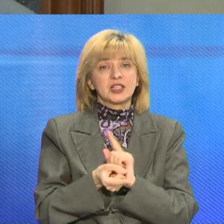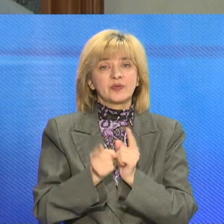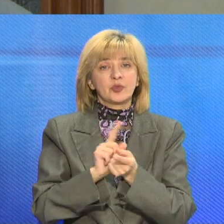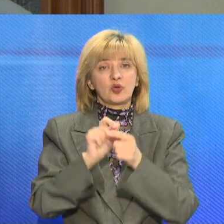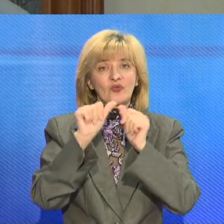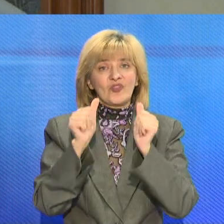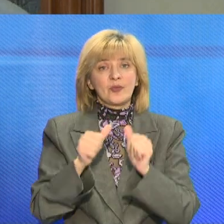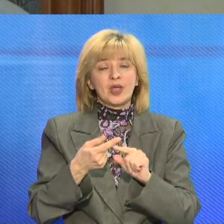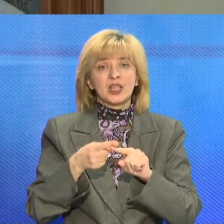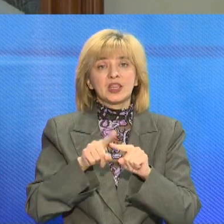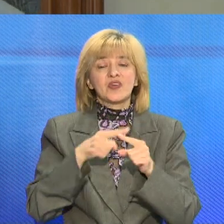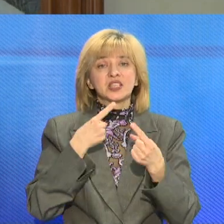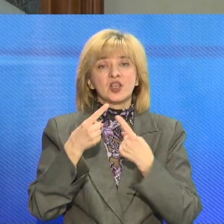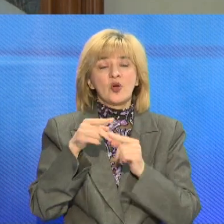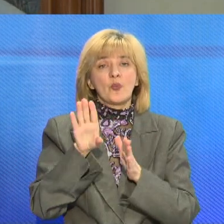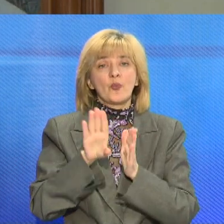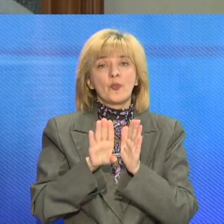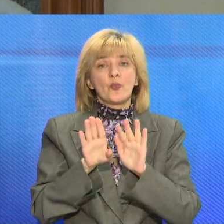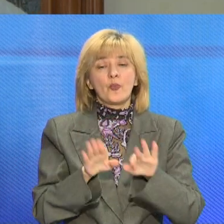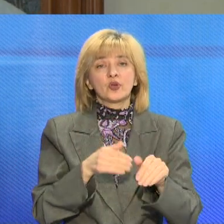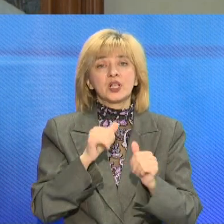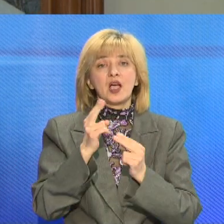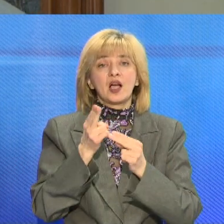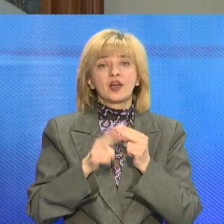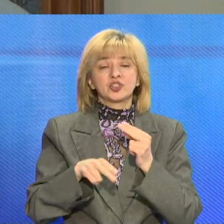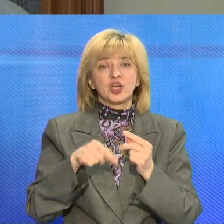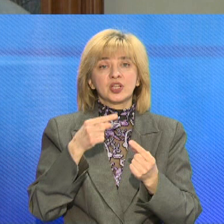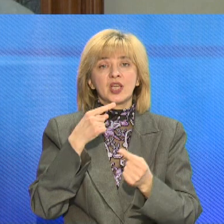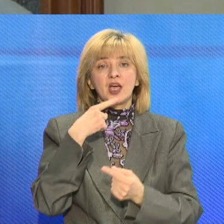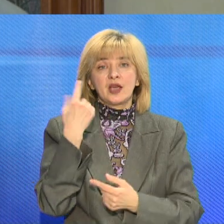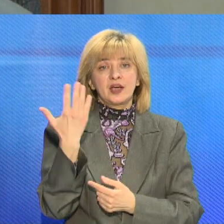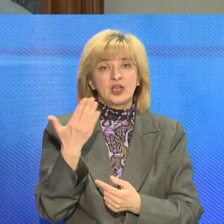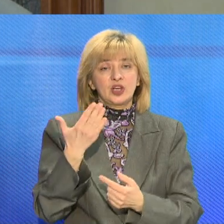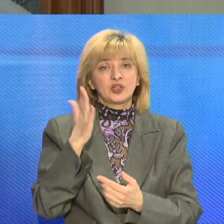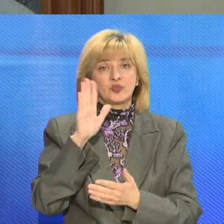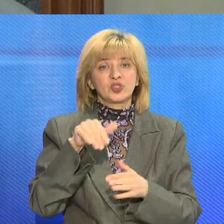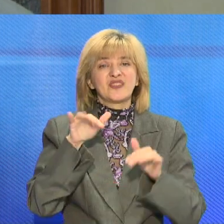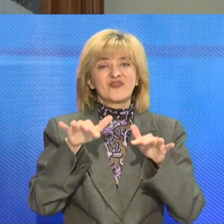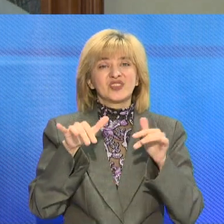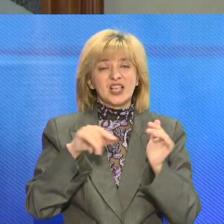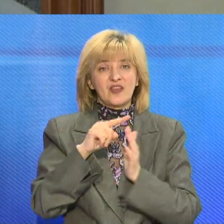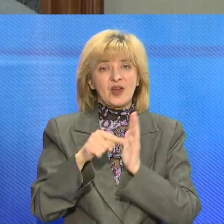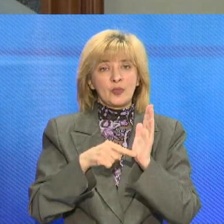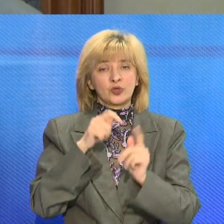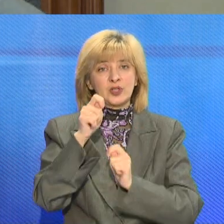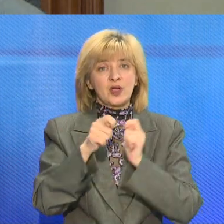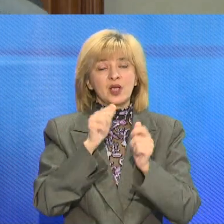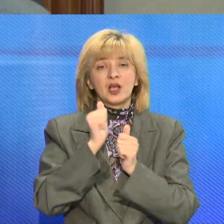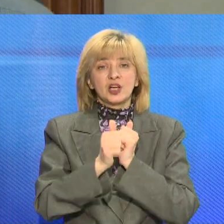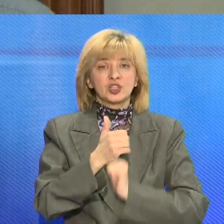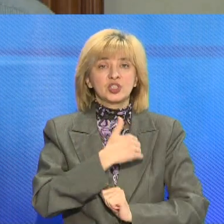После окончания речи будут даже в зале задаваться вопросы, когда никогда такого не делалось. То есть каждый желающий может нам задать